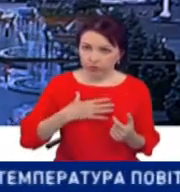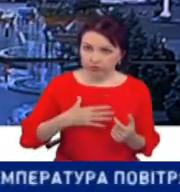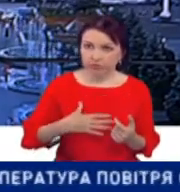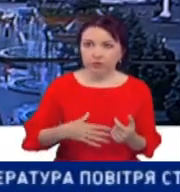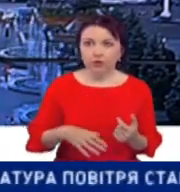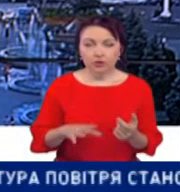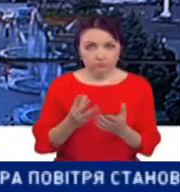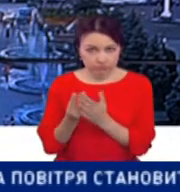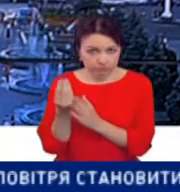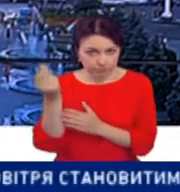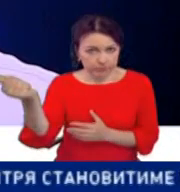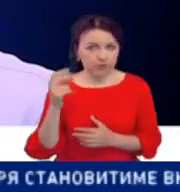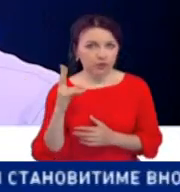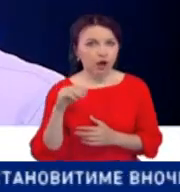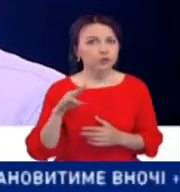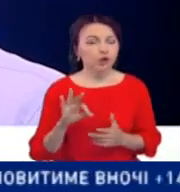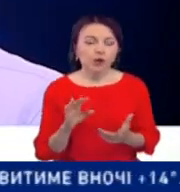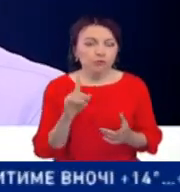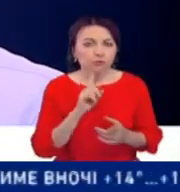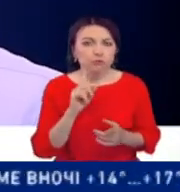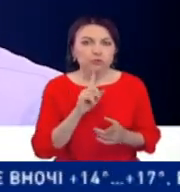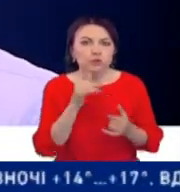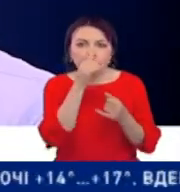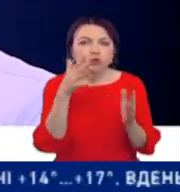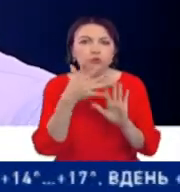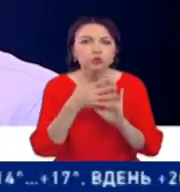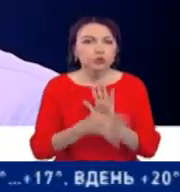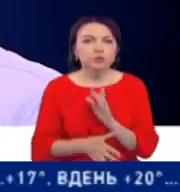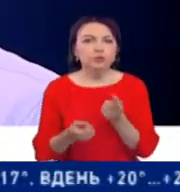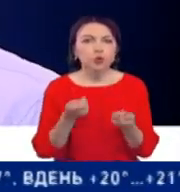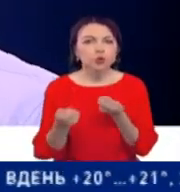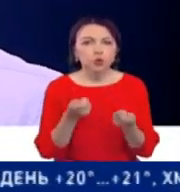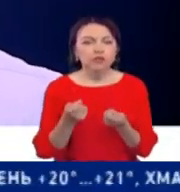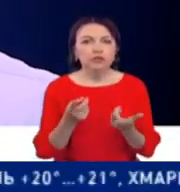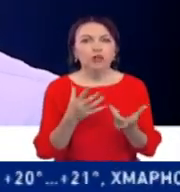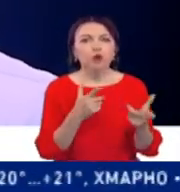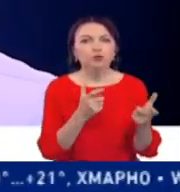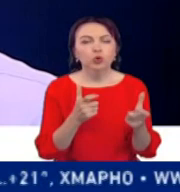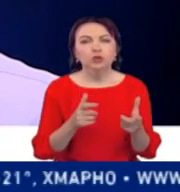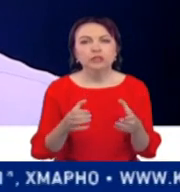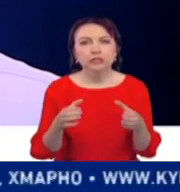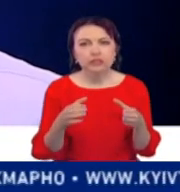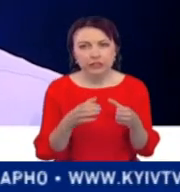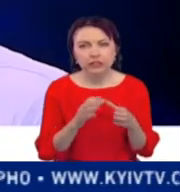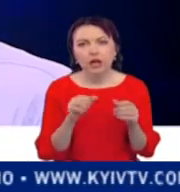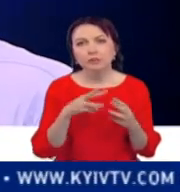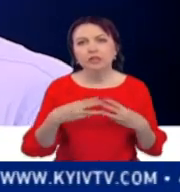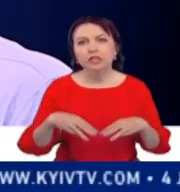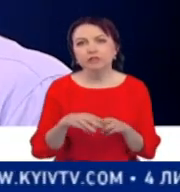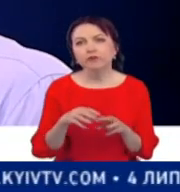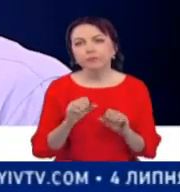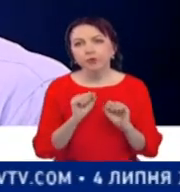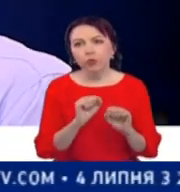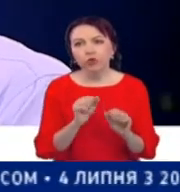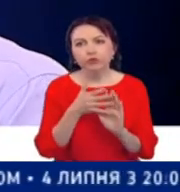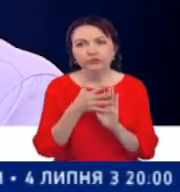НАТО і непогану суму класти. Ми ще не можемо там зрозуміти та проконтролювати, як Збройні Сили, як Міноборони витрачає кошти та направити